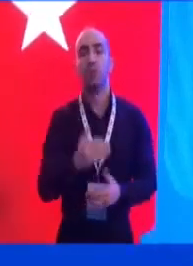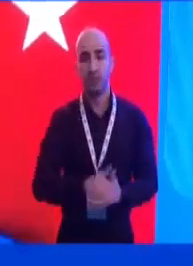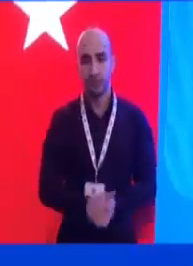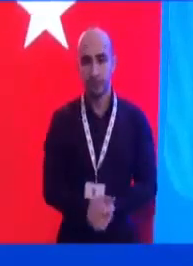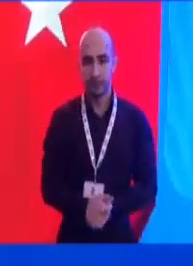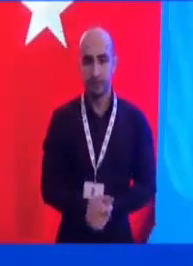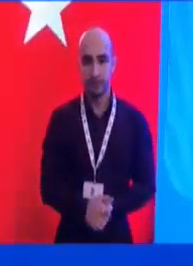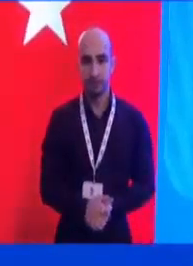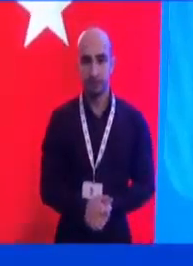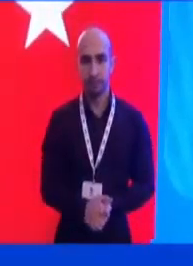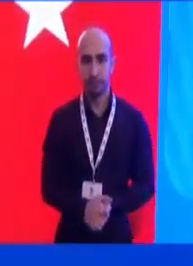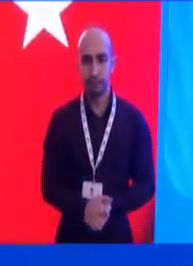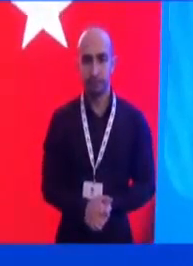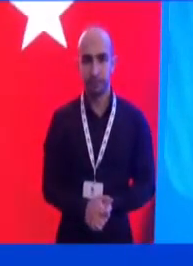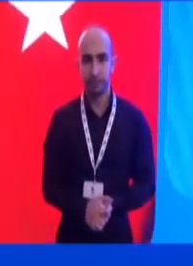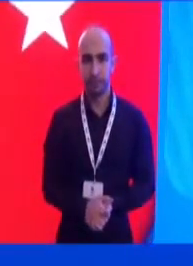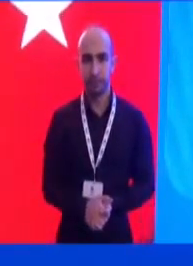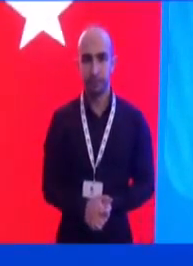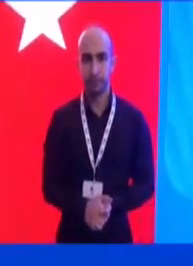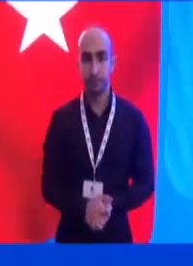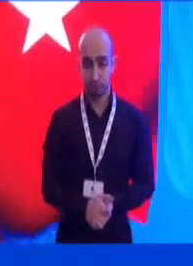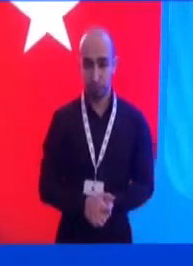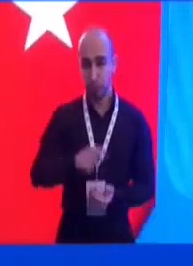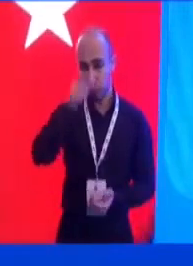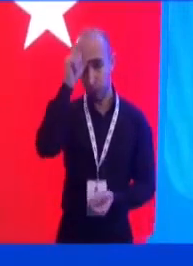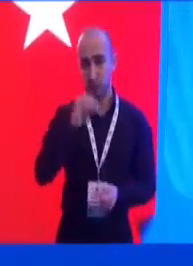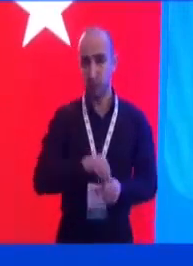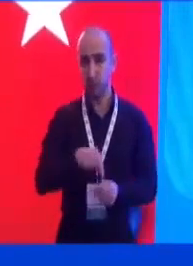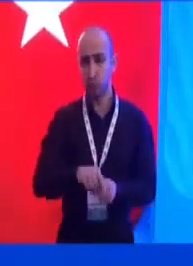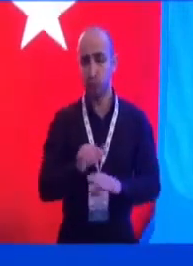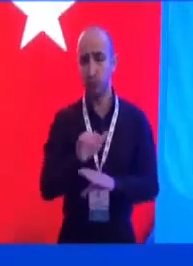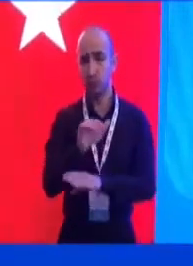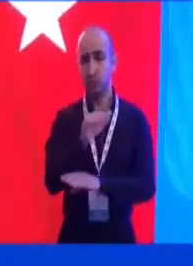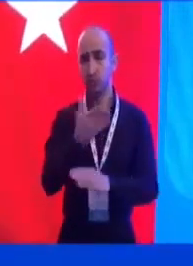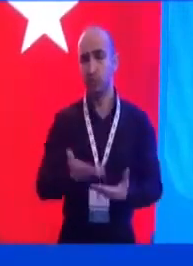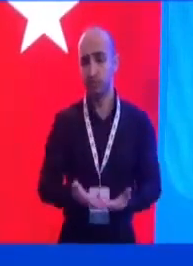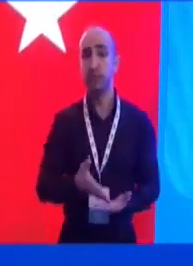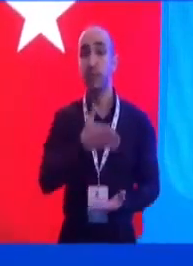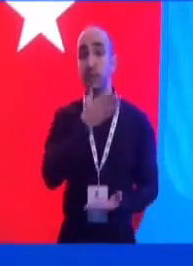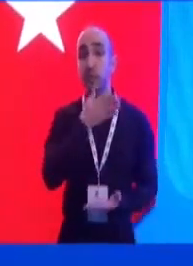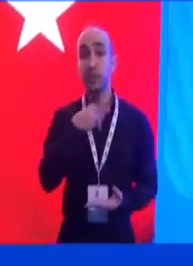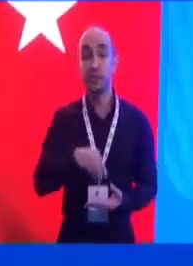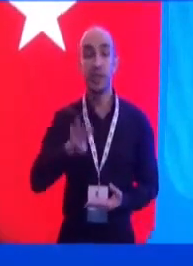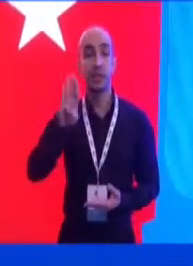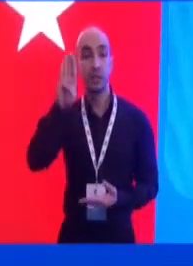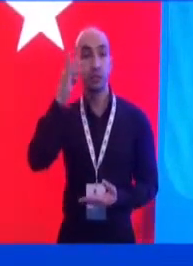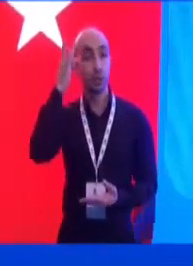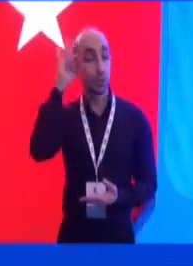olmayacak, olamayacak. Bunu şu anda yaşıyoruz bu ülkede. Biliyoruz ki demokrat bir kültür